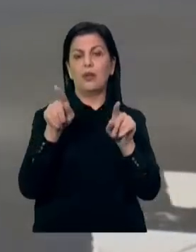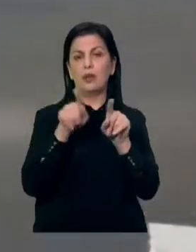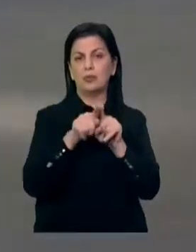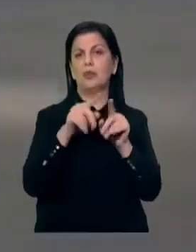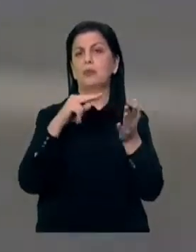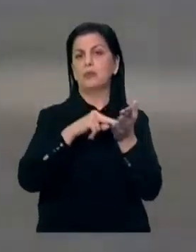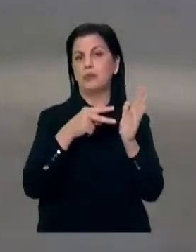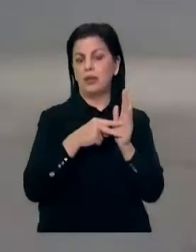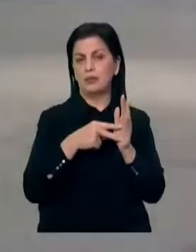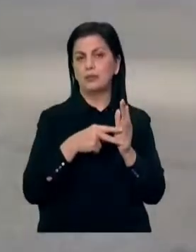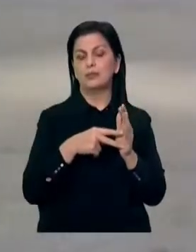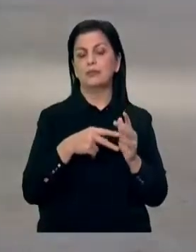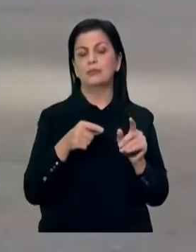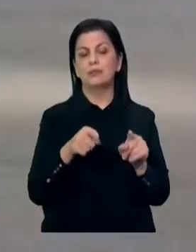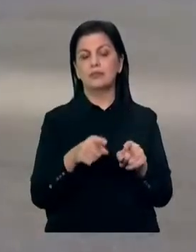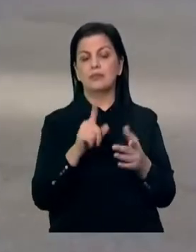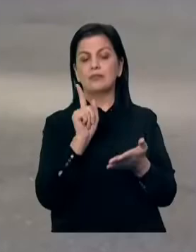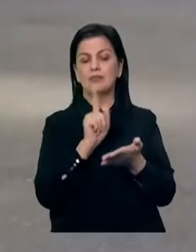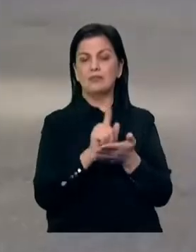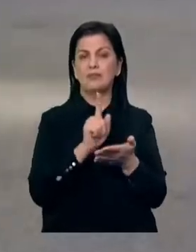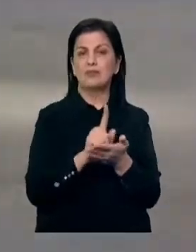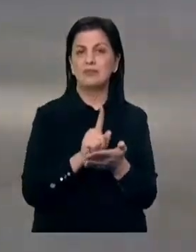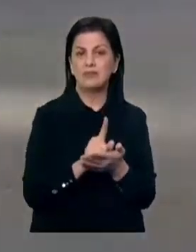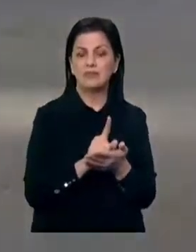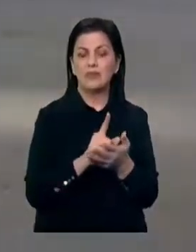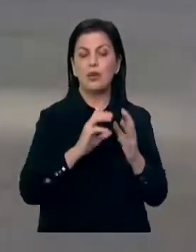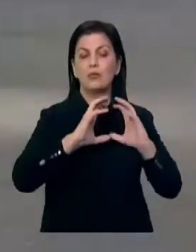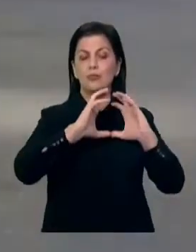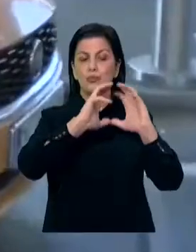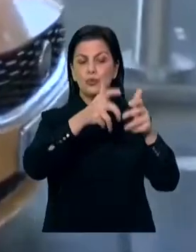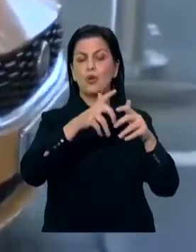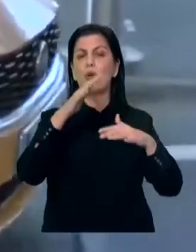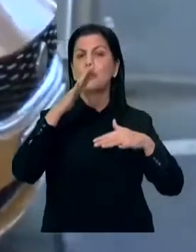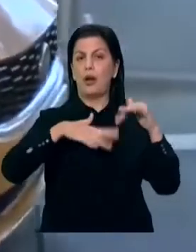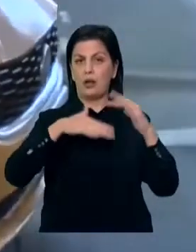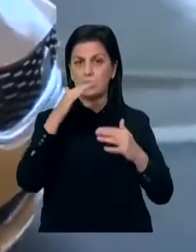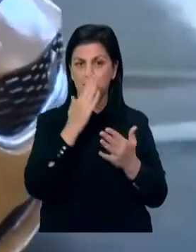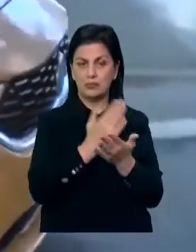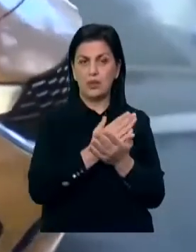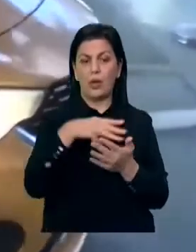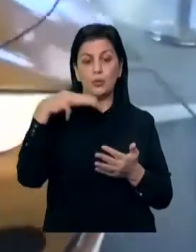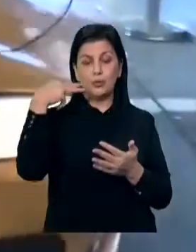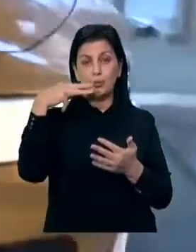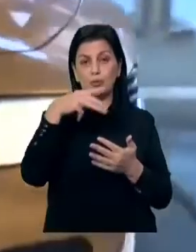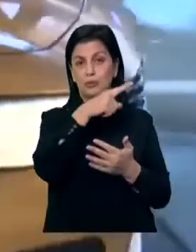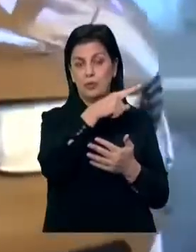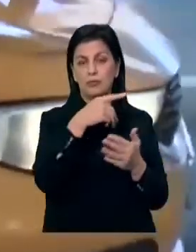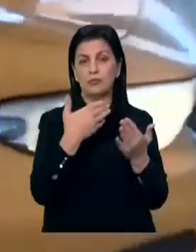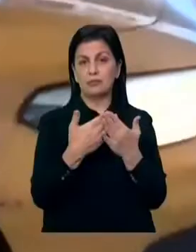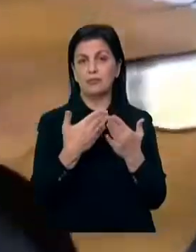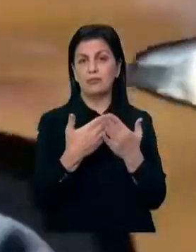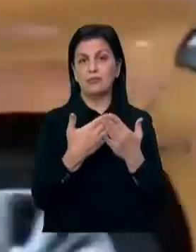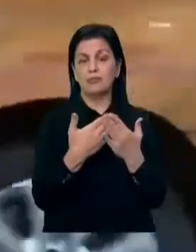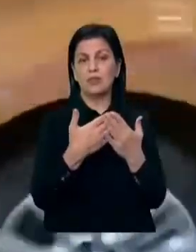Müxtəlif xidmətlərdə əlavə dəyər vergisinin tətbiqi təbii ki, beynəlxalq təcrübədə də var. Uzağa getməyib Türkiyədən danışsaq, qonşu ölkədə